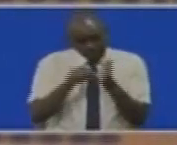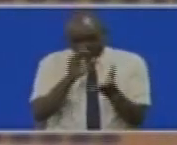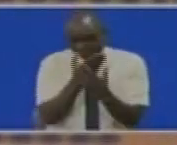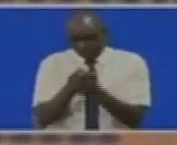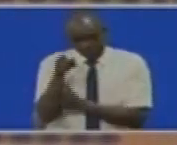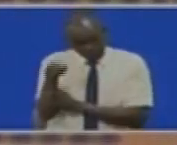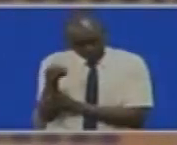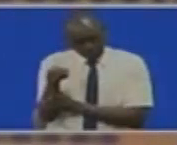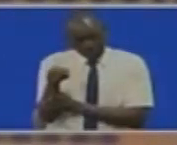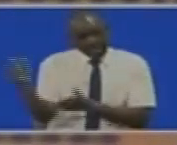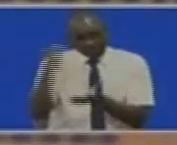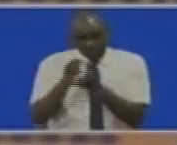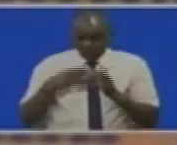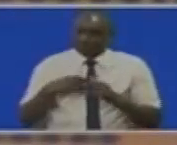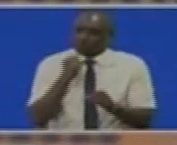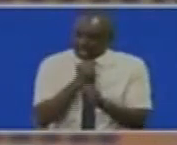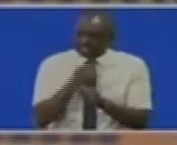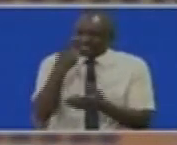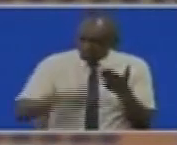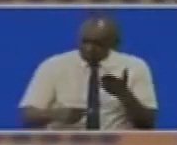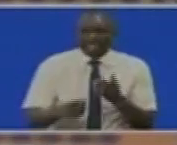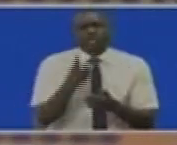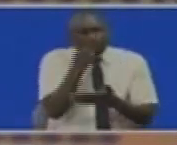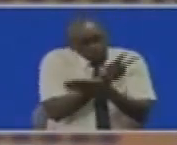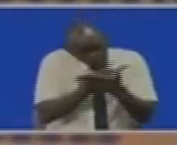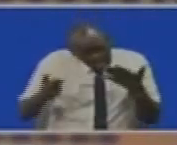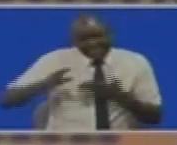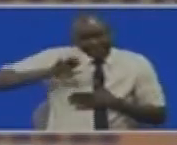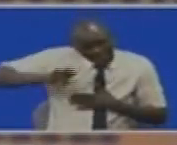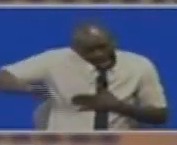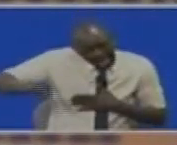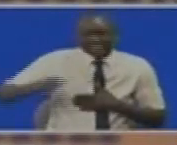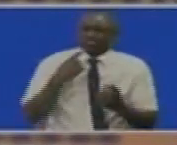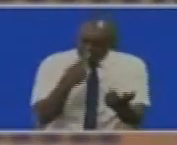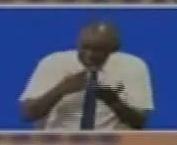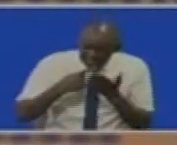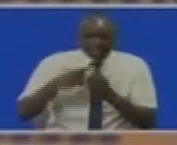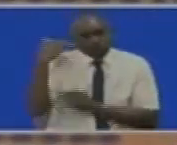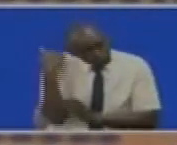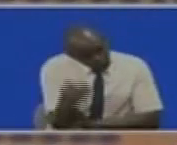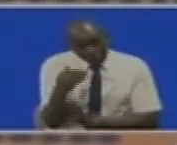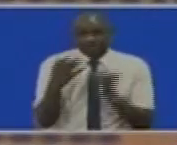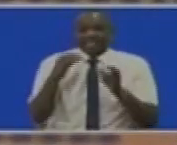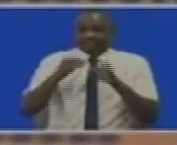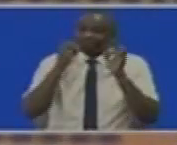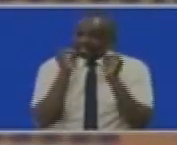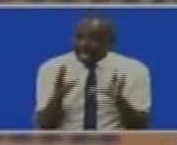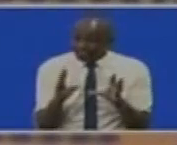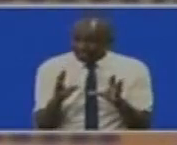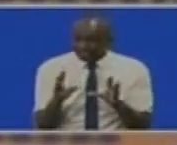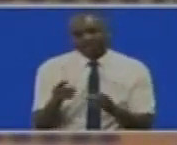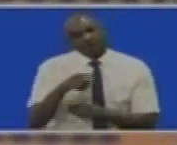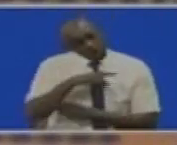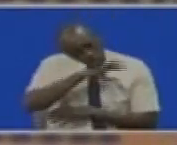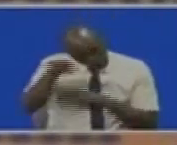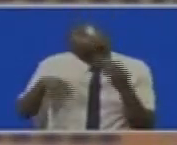amewaambia viongozi hao mapema hii leo kwamba wamepewa wiki mbili pekee kusitisha mgomo huo, la sivyo warushwe gerezani kwa kukaidi agizo